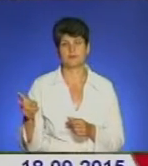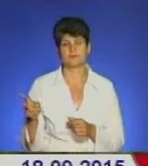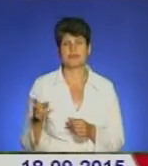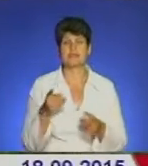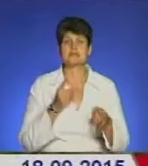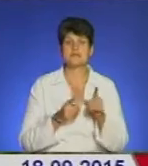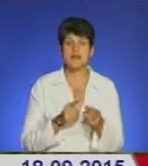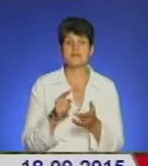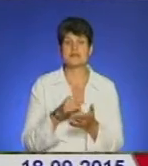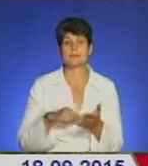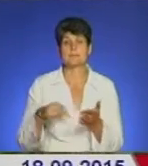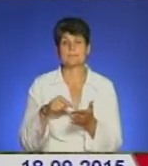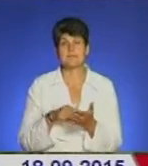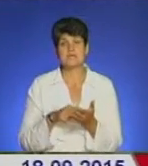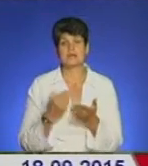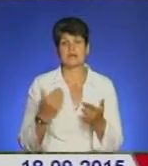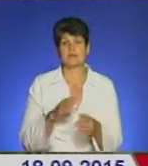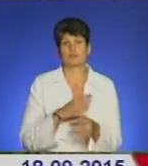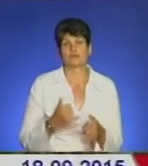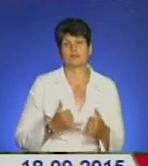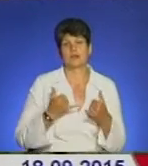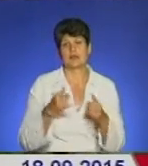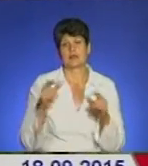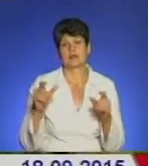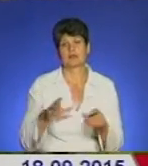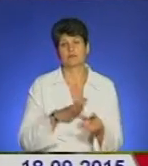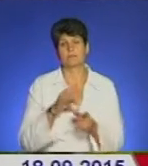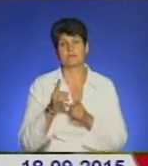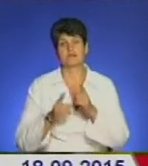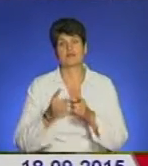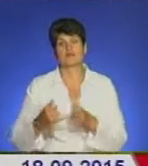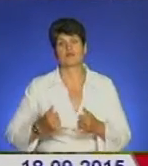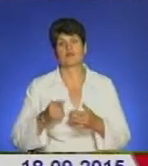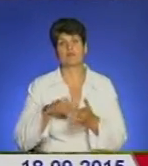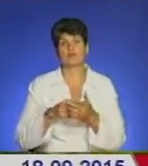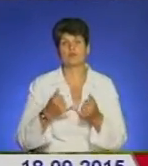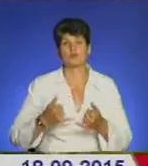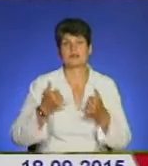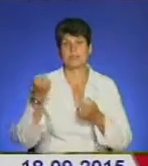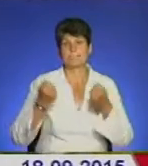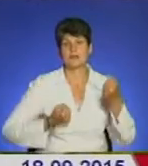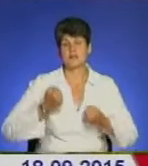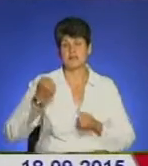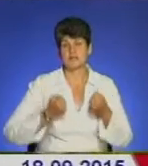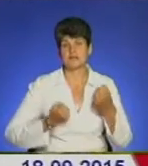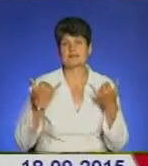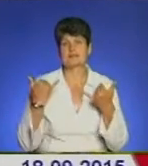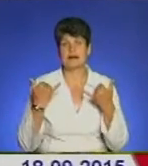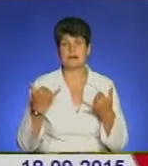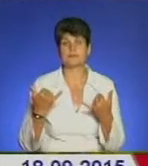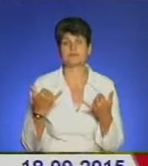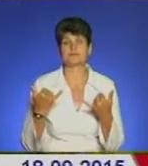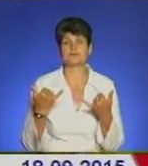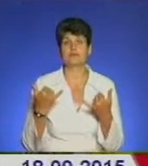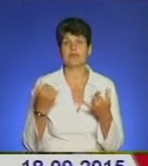місто, яке зазвичай було для людей, зараз дуже перетворюється в місто для машин. Зараз автомобілей приватного транспорту в нас у